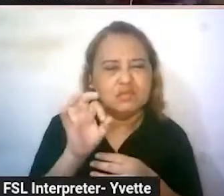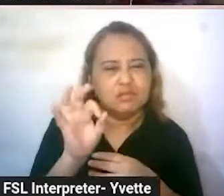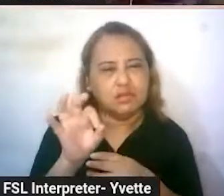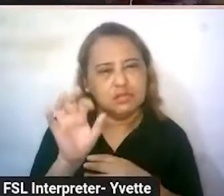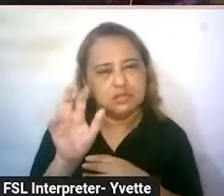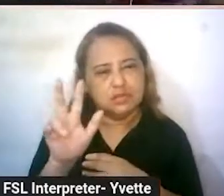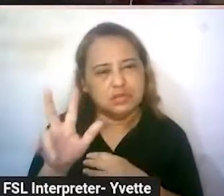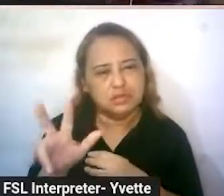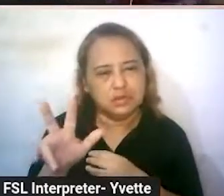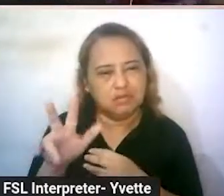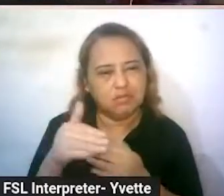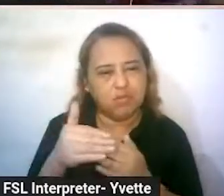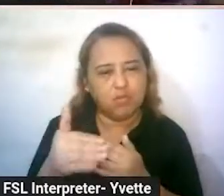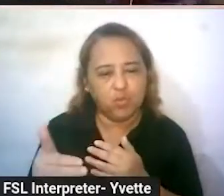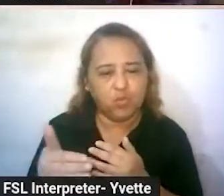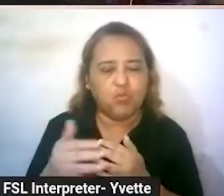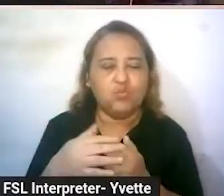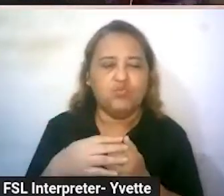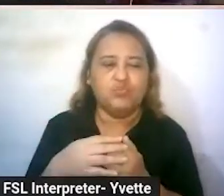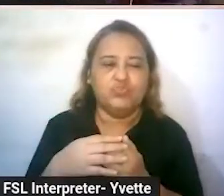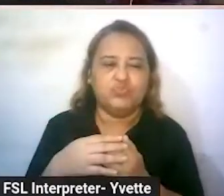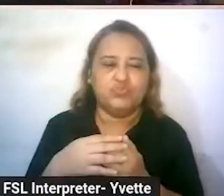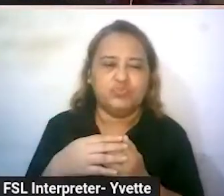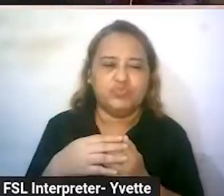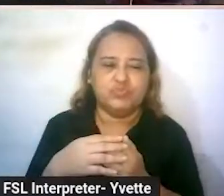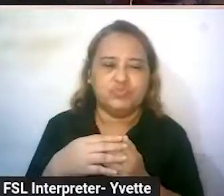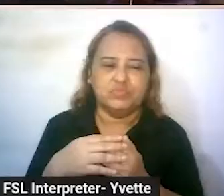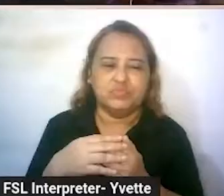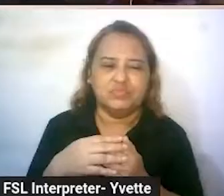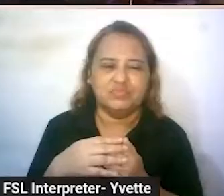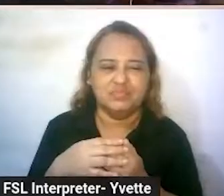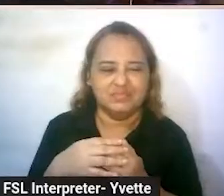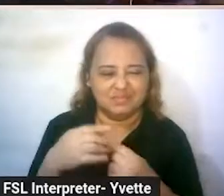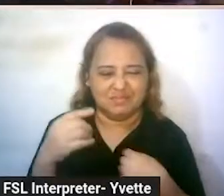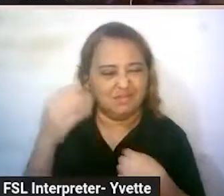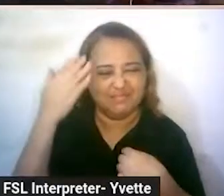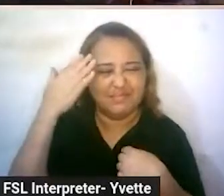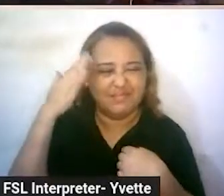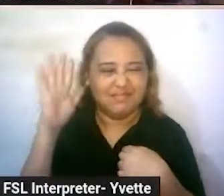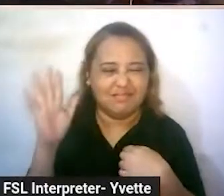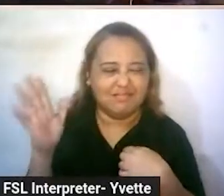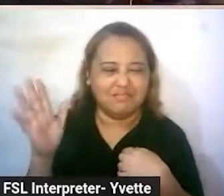1993 onwards, wala pa akong kaalam-alam sa mga